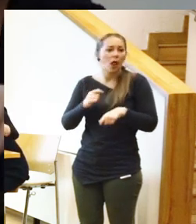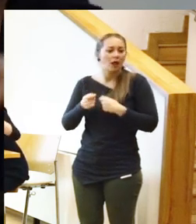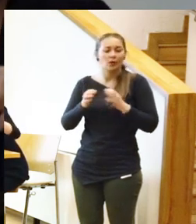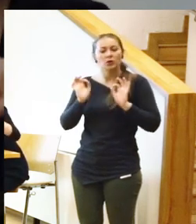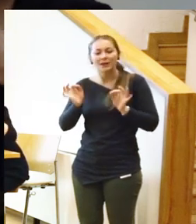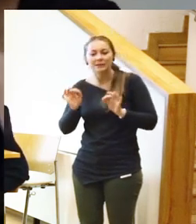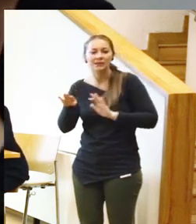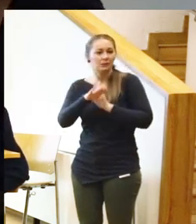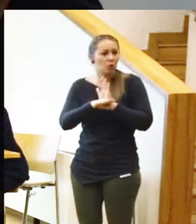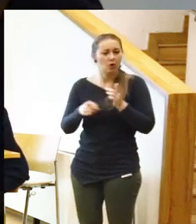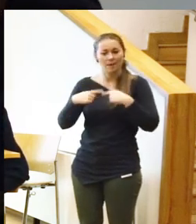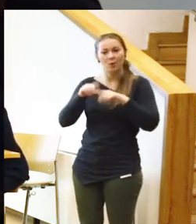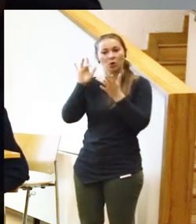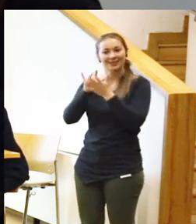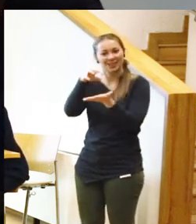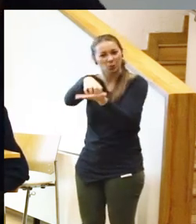určené